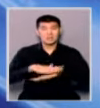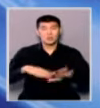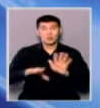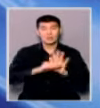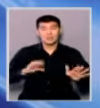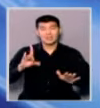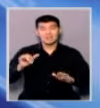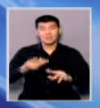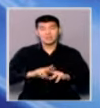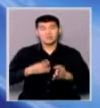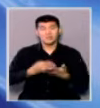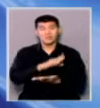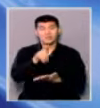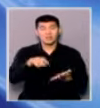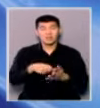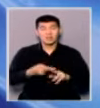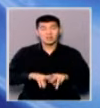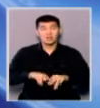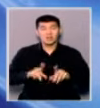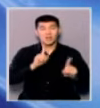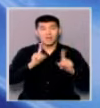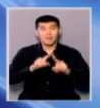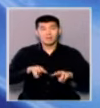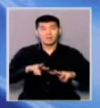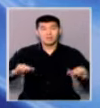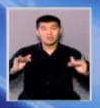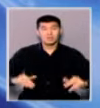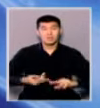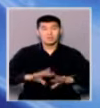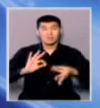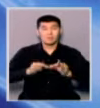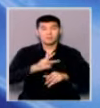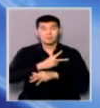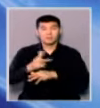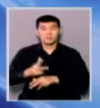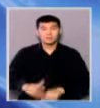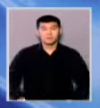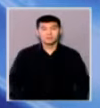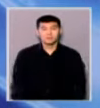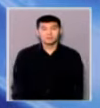Сергей Рубаев поднял данный вопрос на пленарном заседании Мажилиса. Подробнее в следующем сюжете.